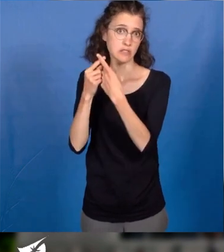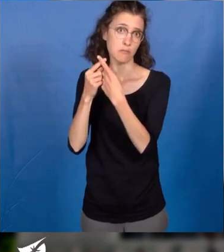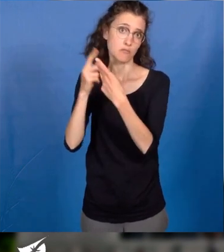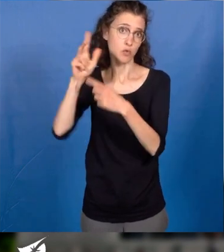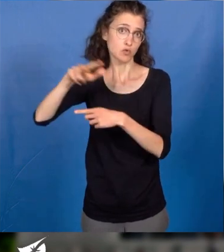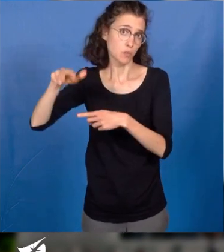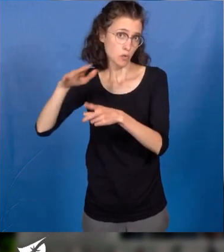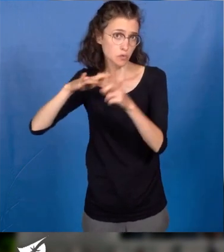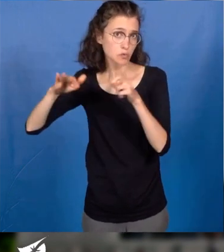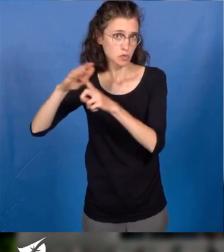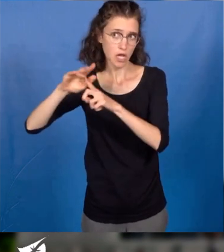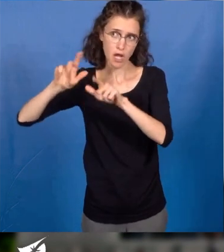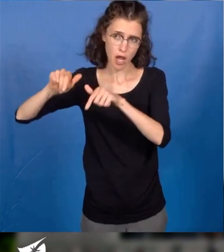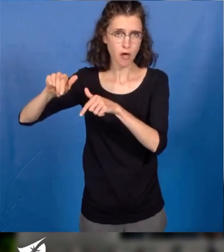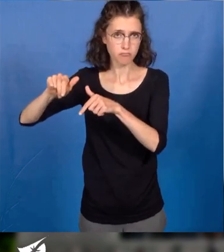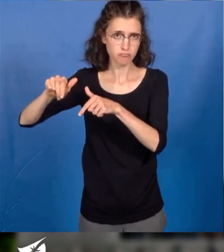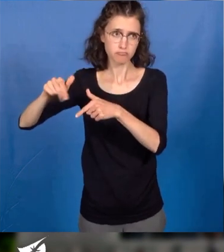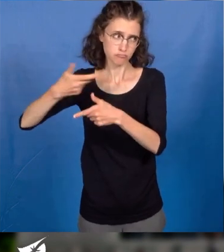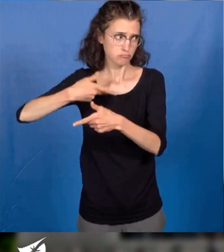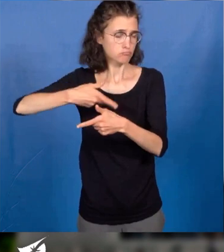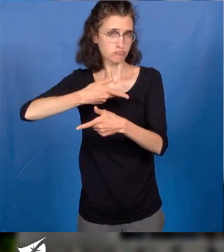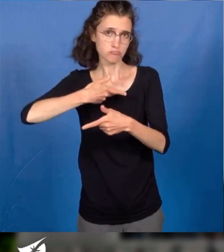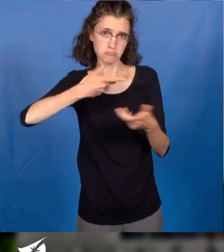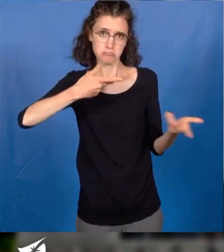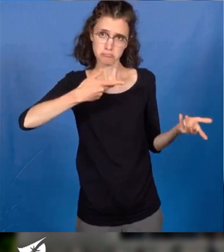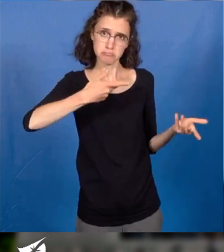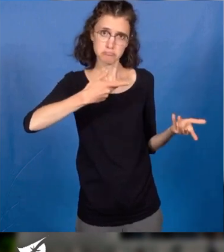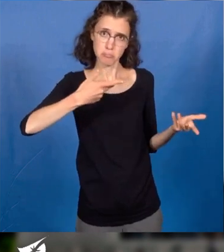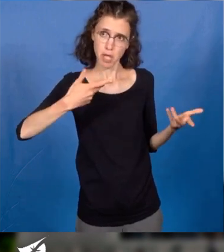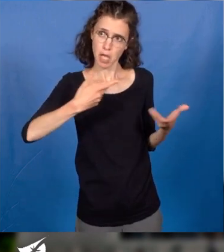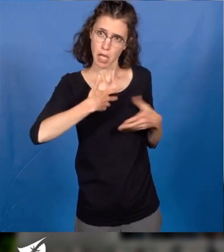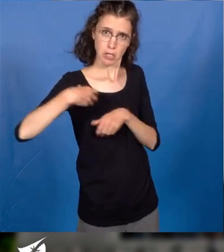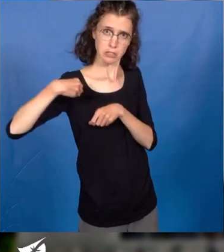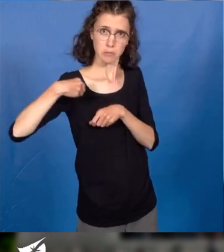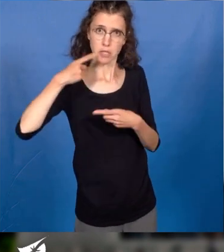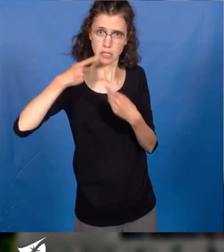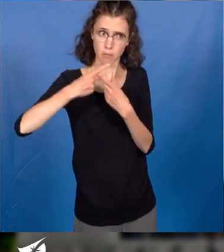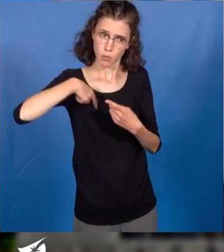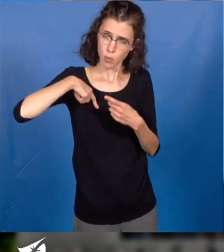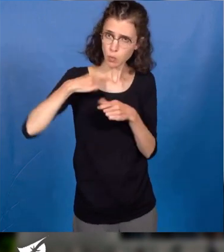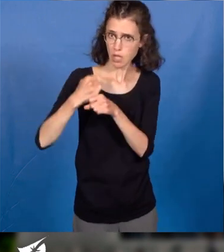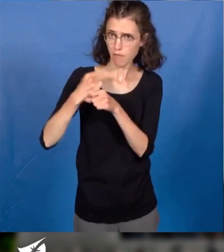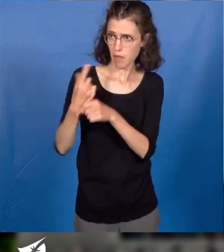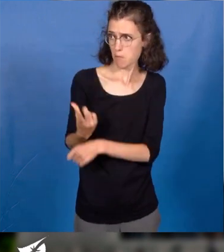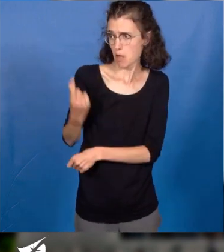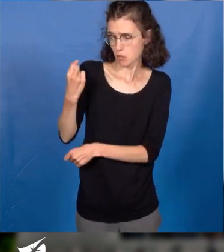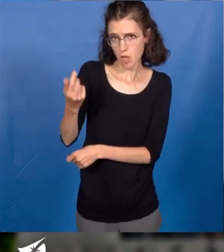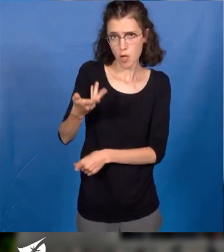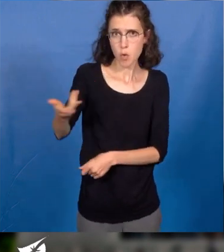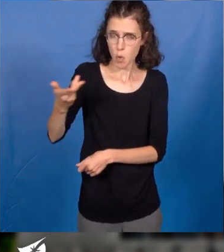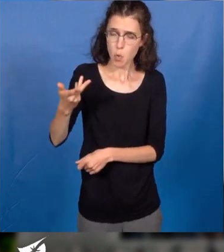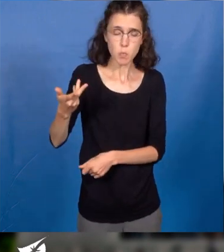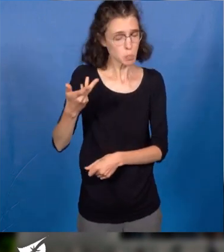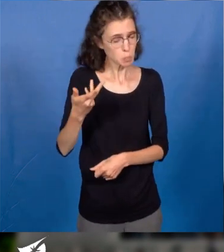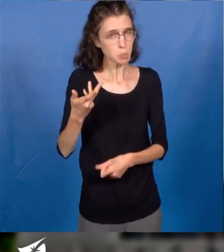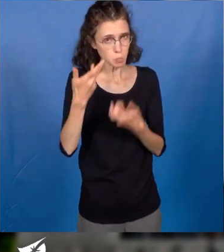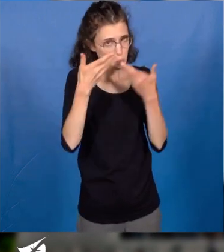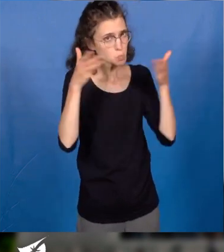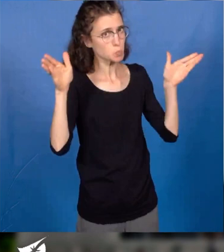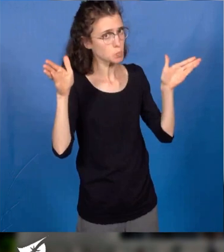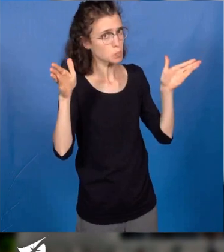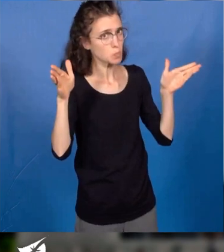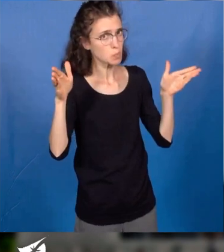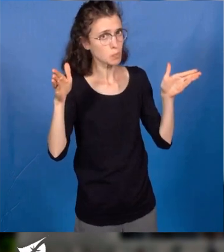de ce plan et de leur volonté de travailler en partenariat avec nous pour mettre en œuvre